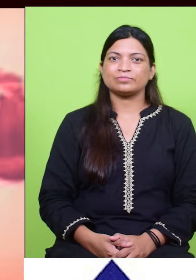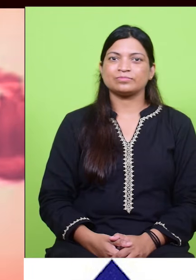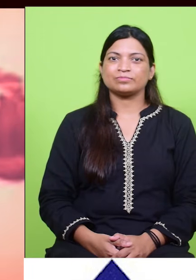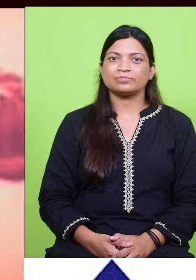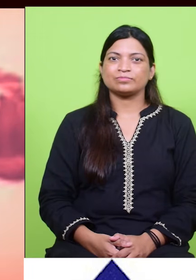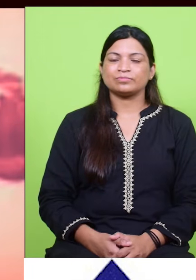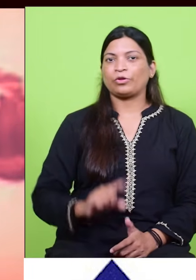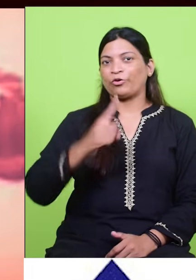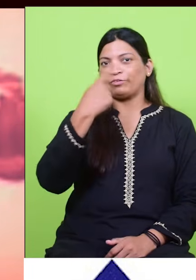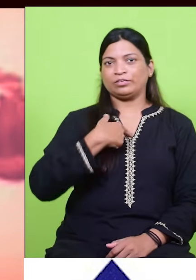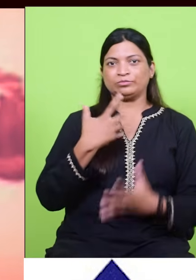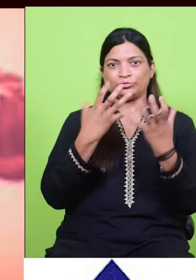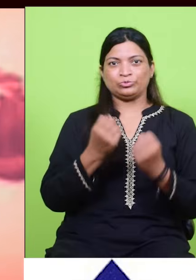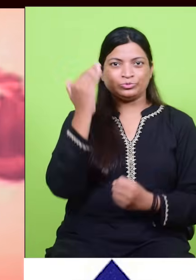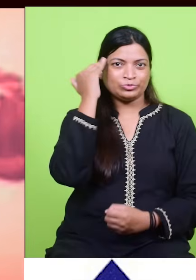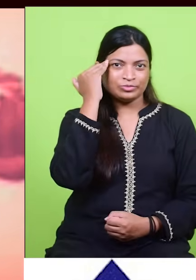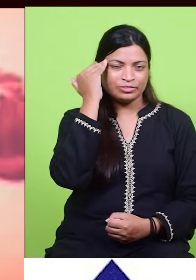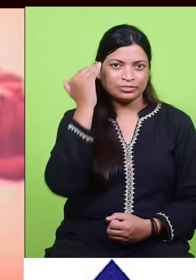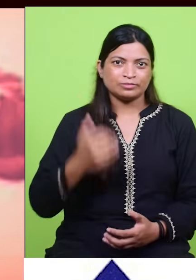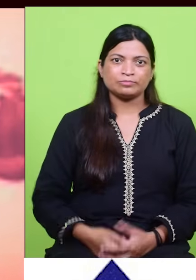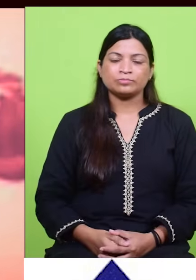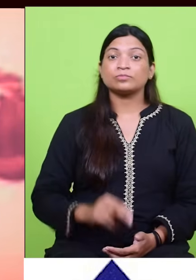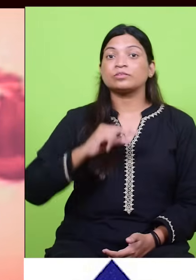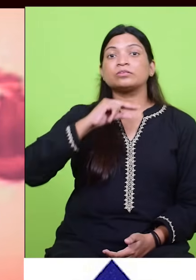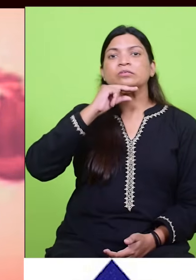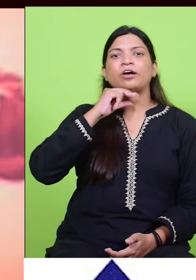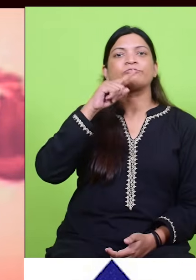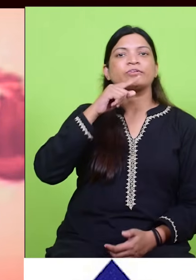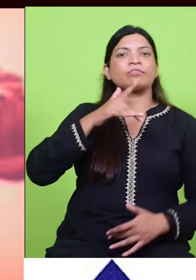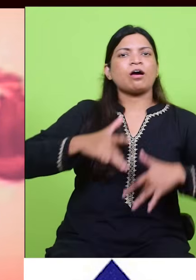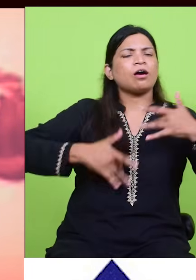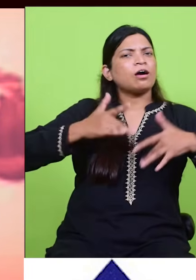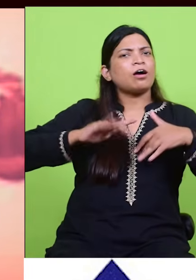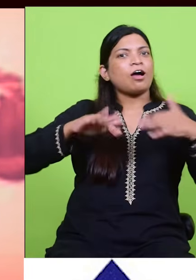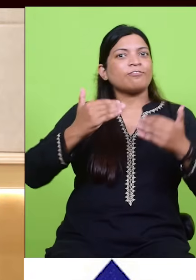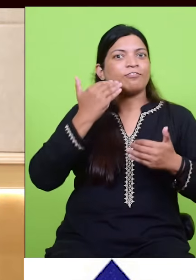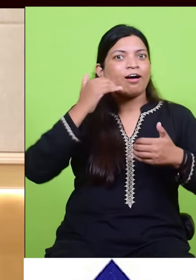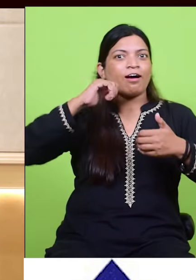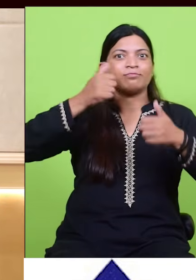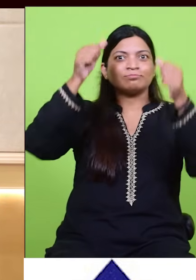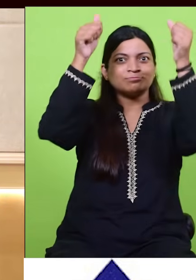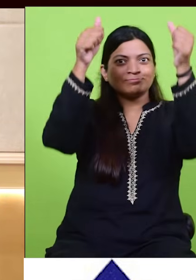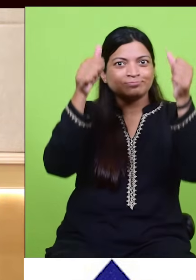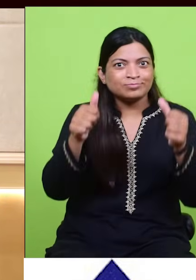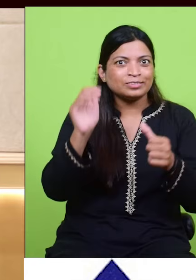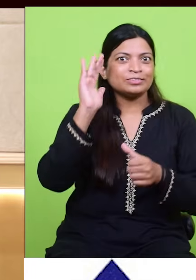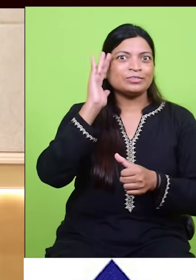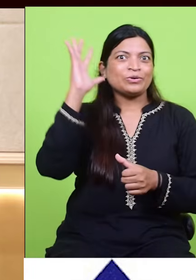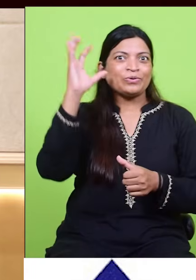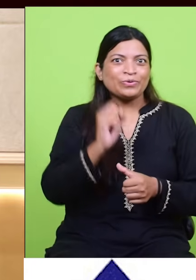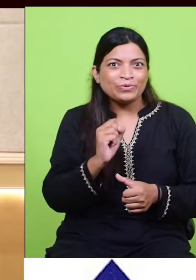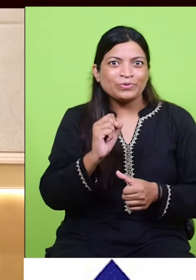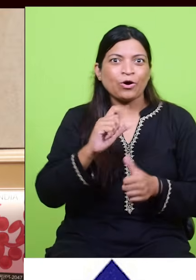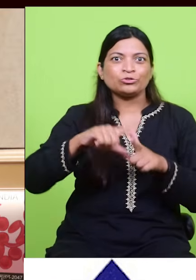मैं जब 12th पास हुई तो मैं बहुत खुश हुई थी। ये बहुत खुश होने का इशारा है। आज आप लोग शायद राजभवन भी गए थे। जी, जी।